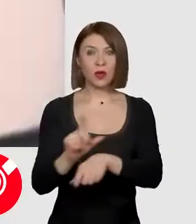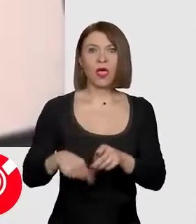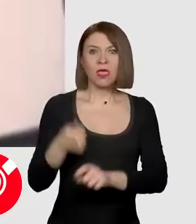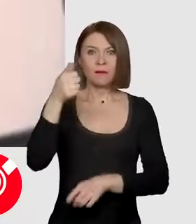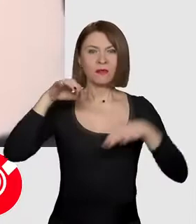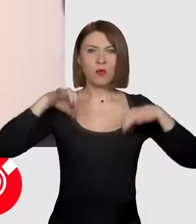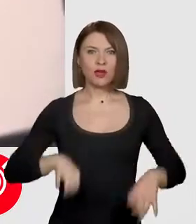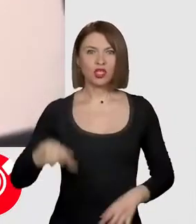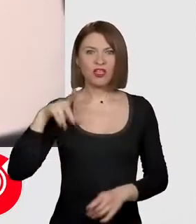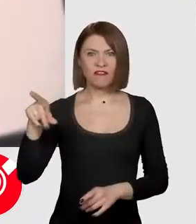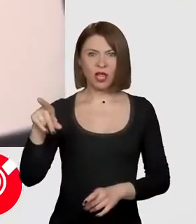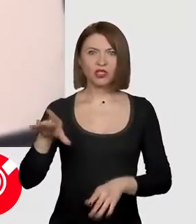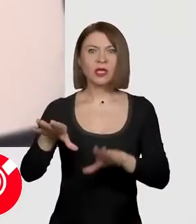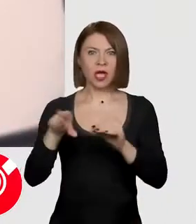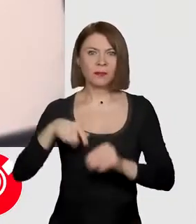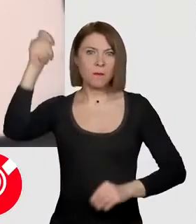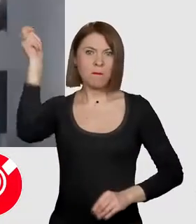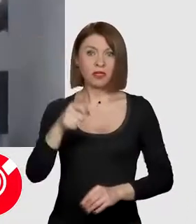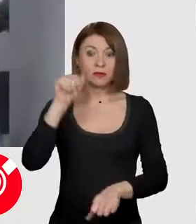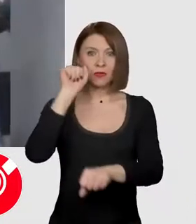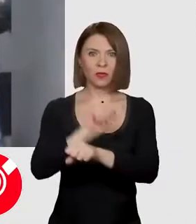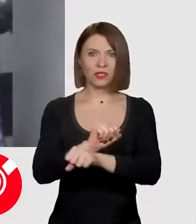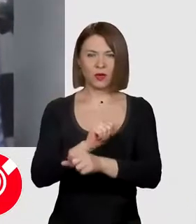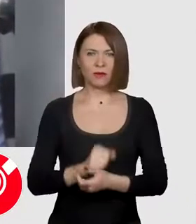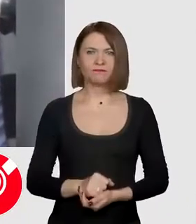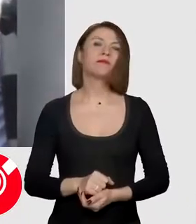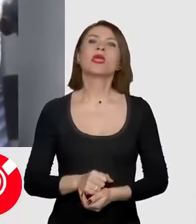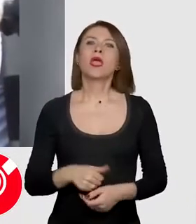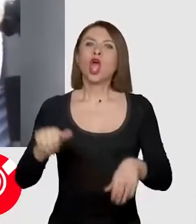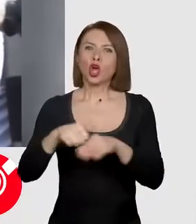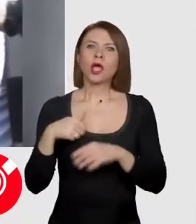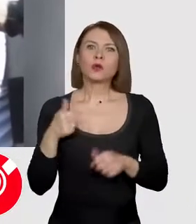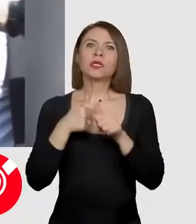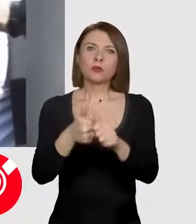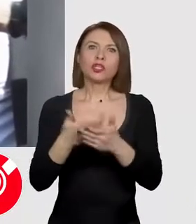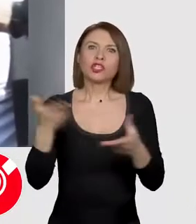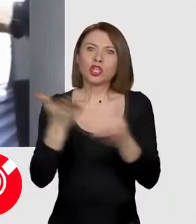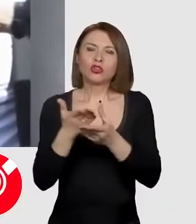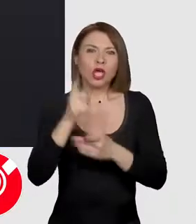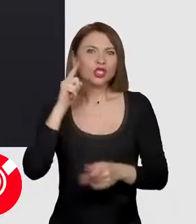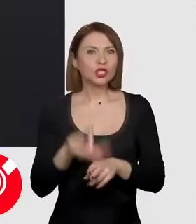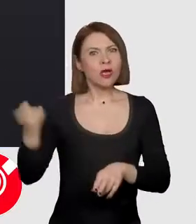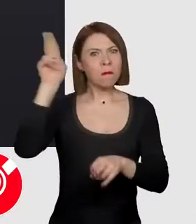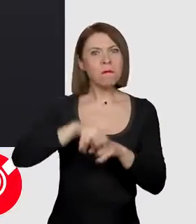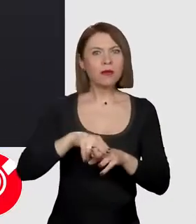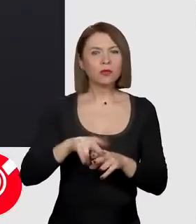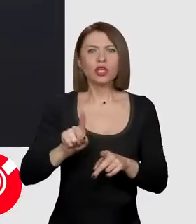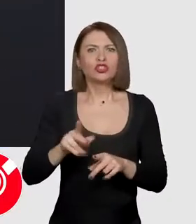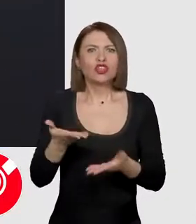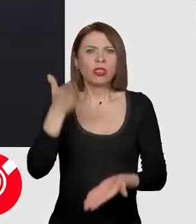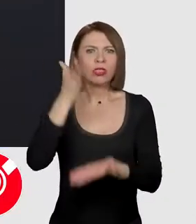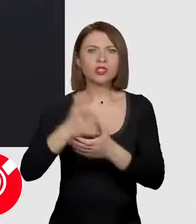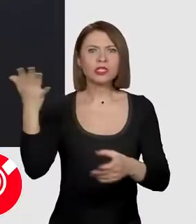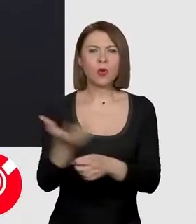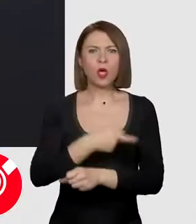primul președinte francez care primește o pedeapsă cu executare. Sorina Matei urmărește acest caz și are toate detaliile. Sorina, ce decizii au